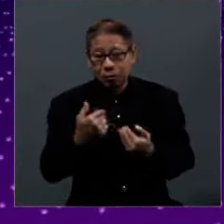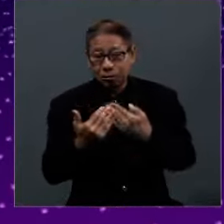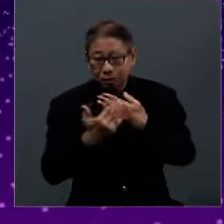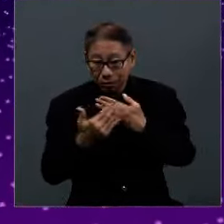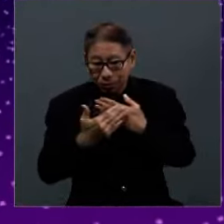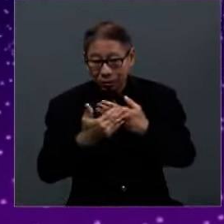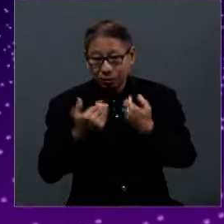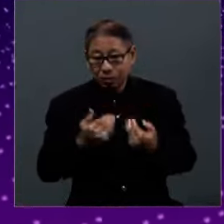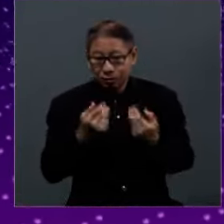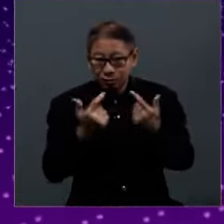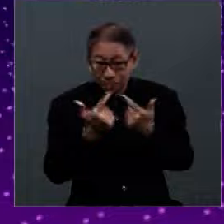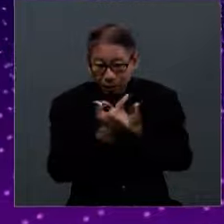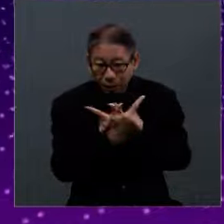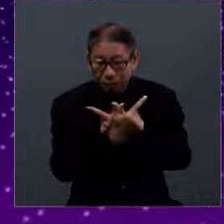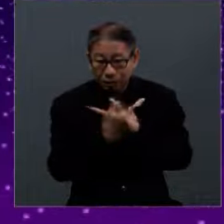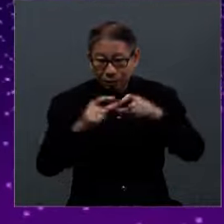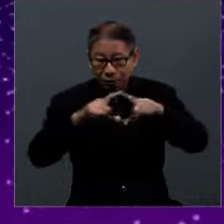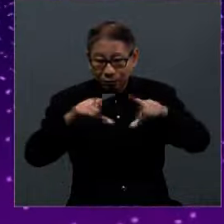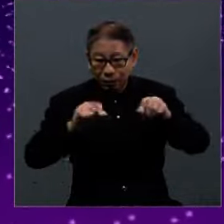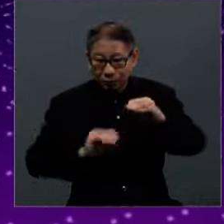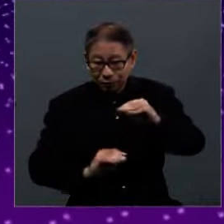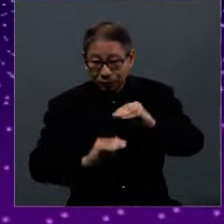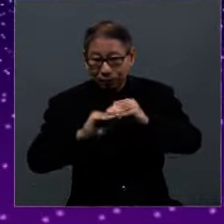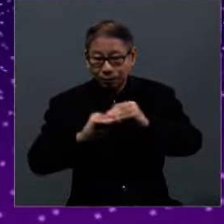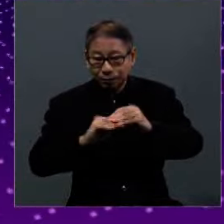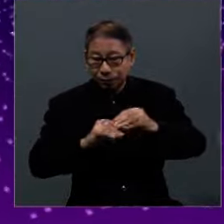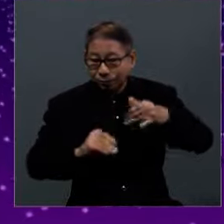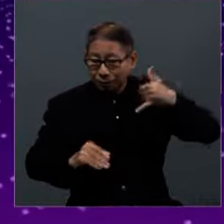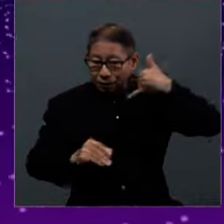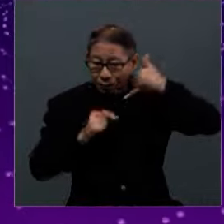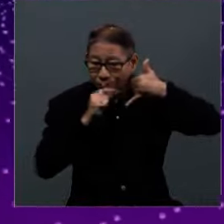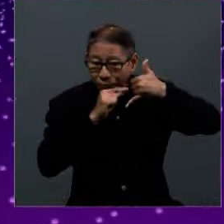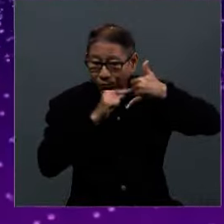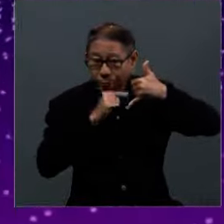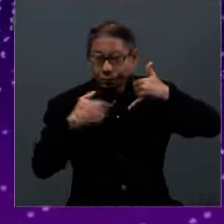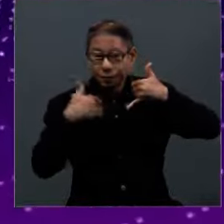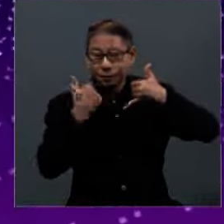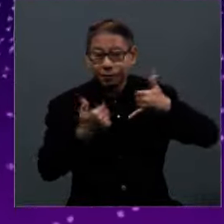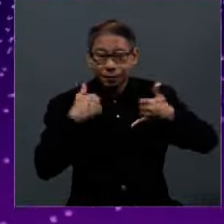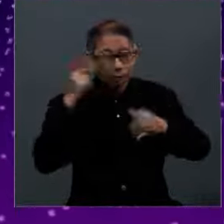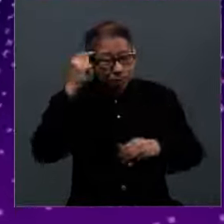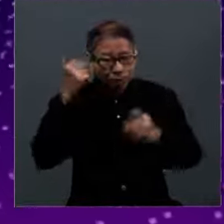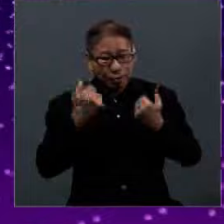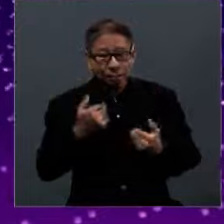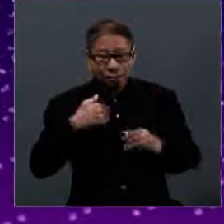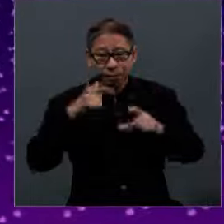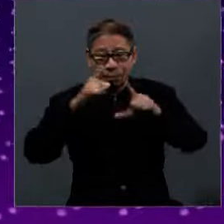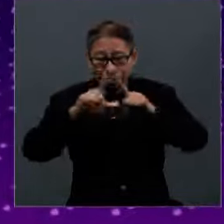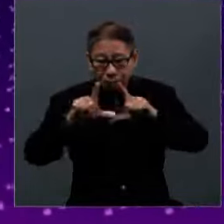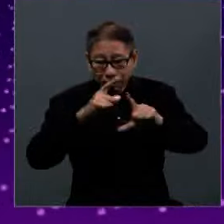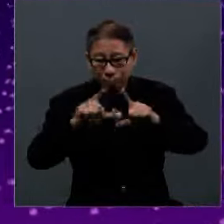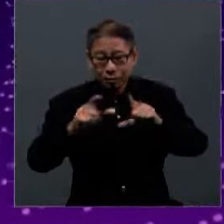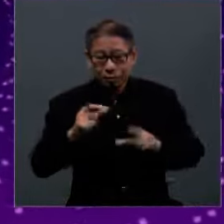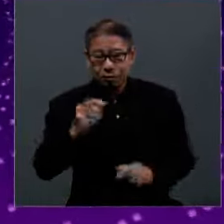แทงเลขท้ายของบัตรเติมเงินมือถือโอ้โหคือตามปกติเก็จะมีพวกแบบว่าใช่มั้ให้ให้มา